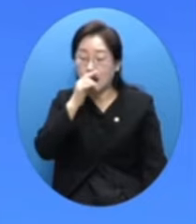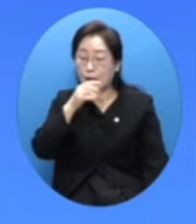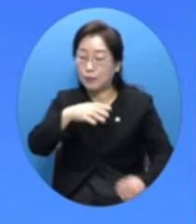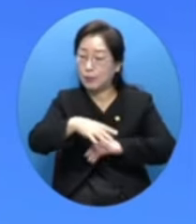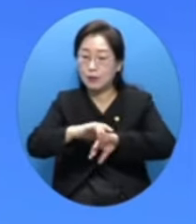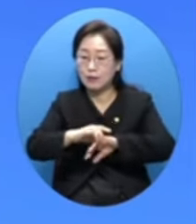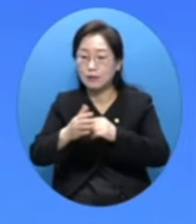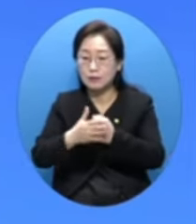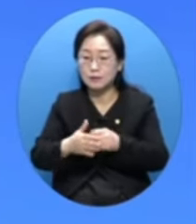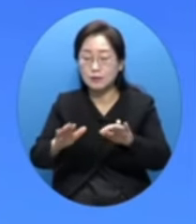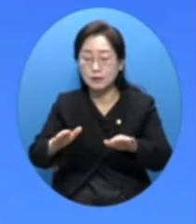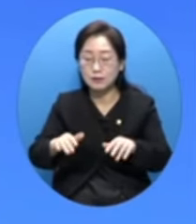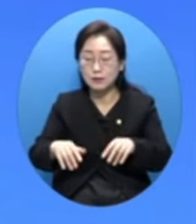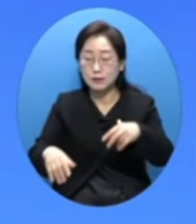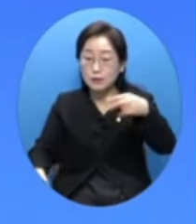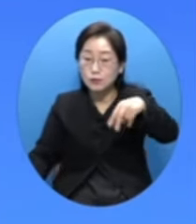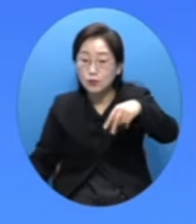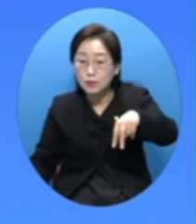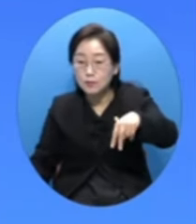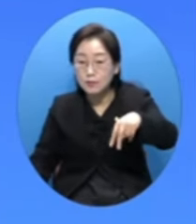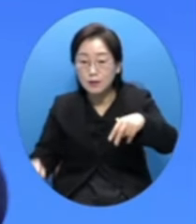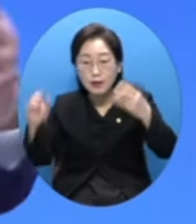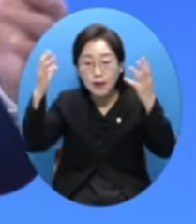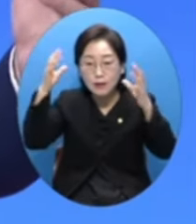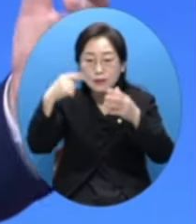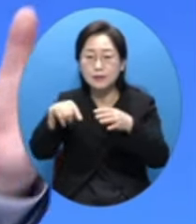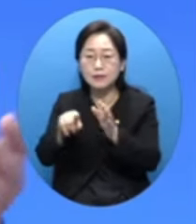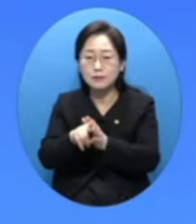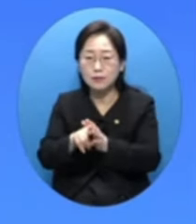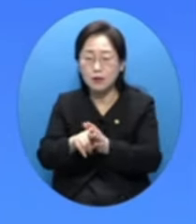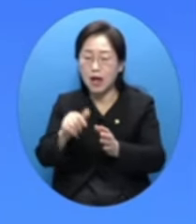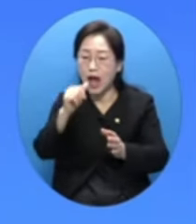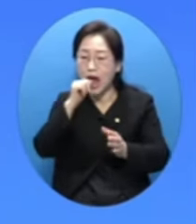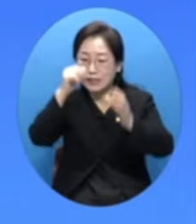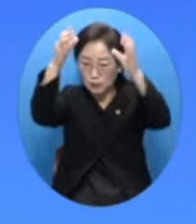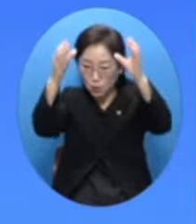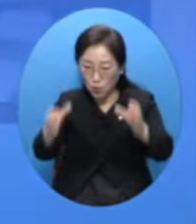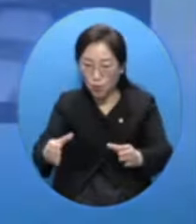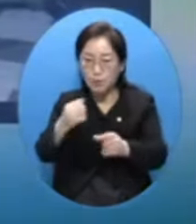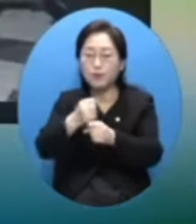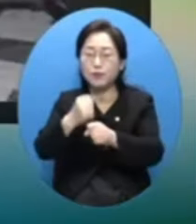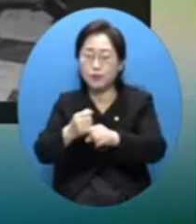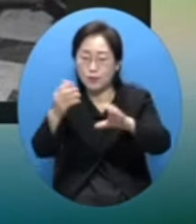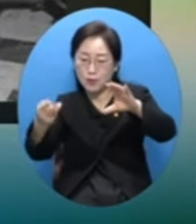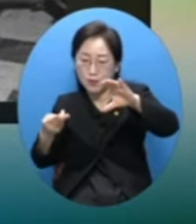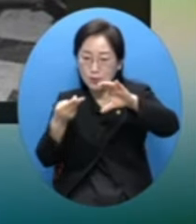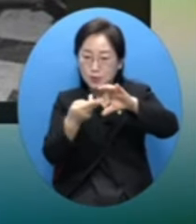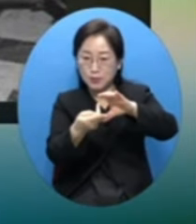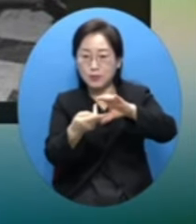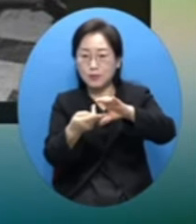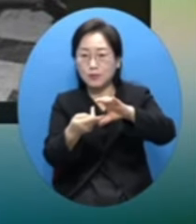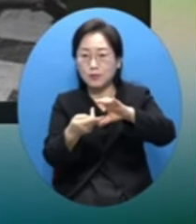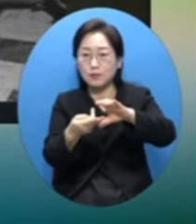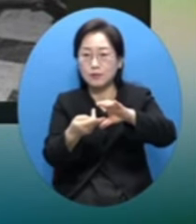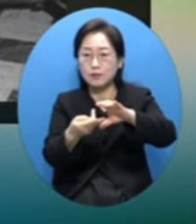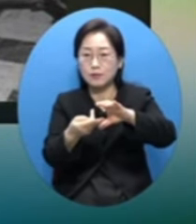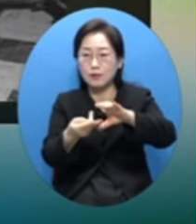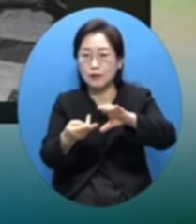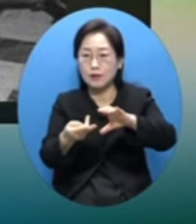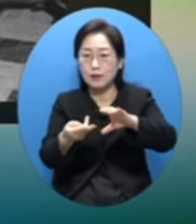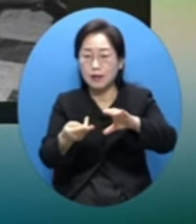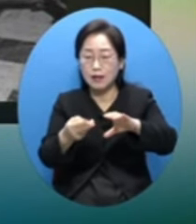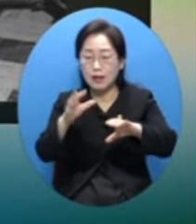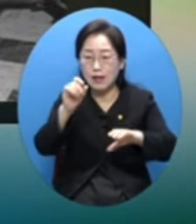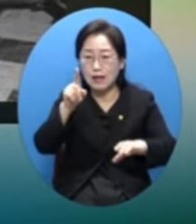이때이 수마의 아들의 아이들을 위해서 철저 산소통을 만들어서 큰에 집어넣어서 그 아이런